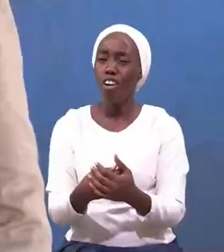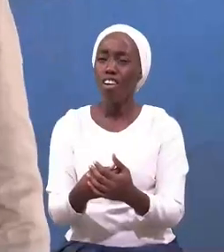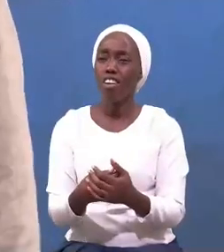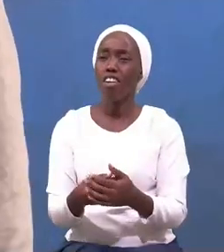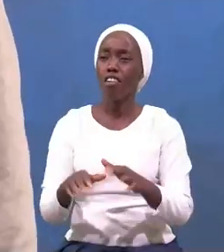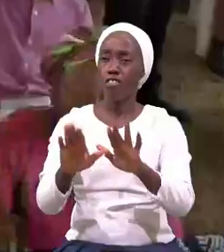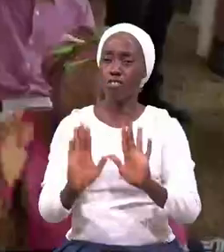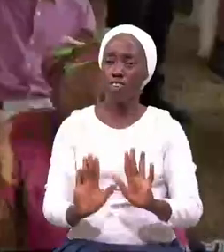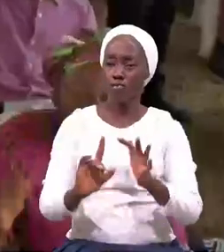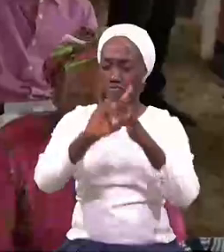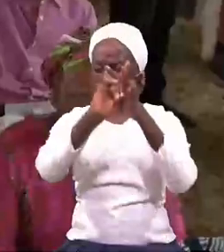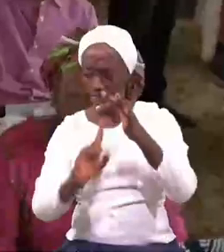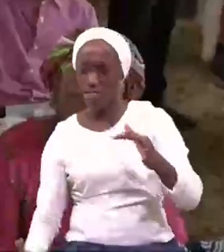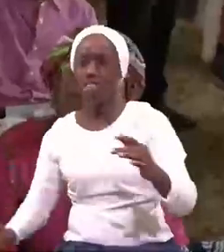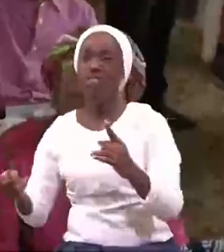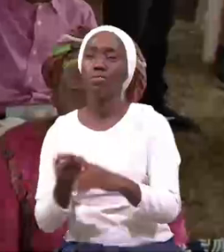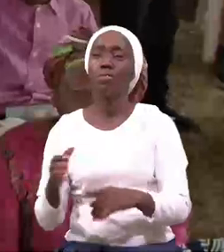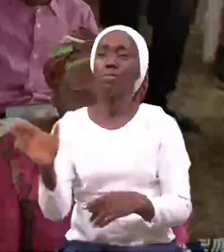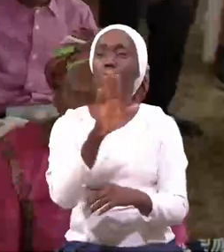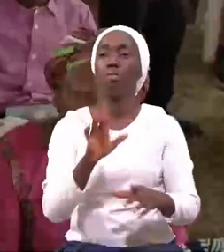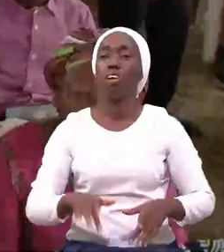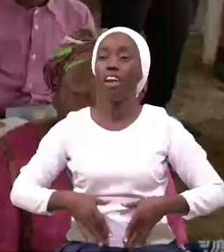toute crainte disparaît de ta vie.